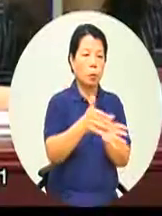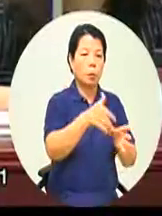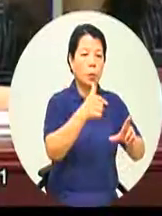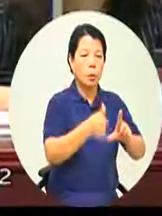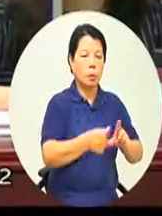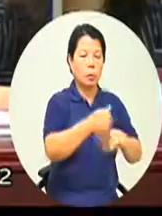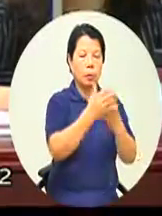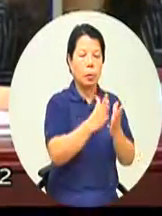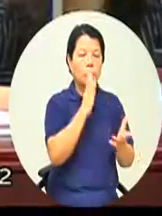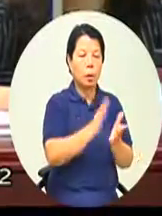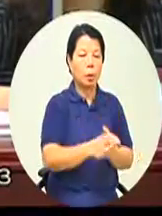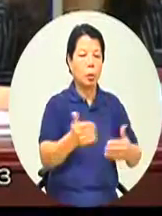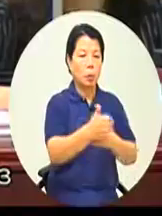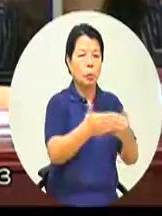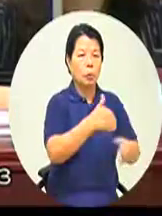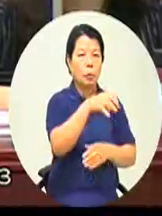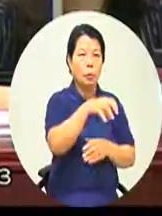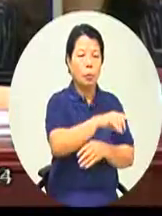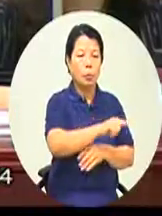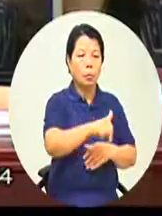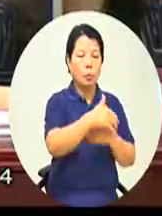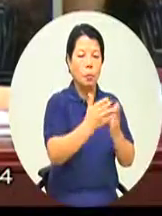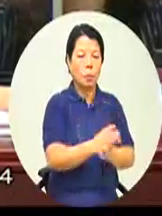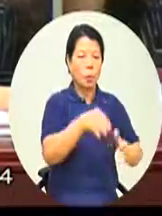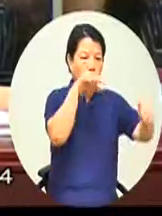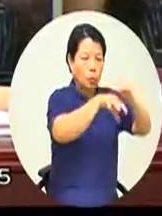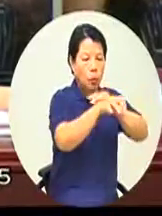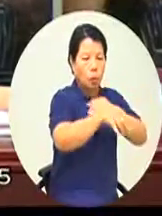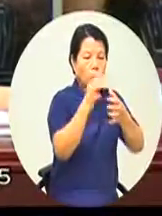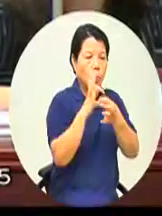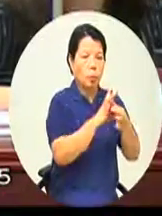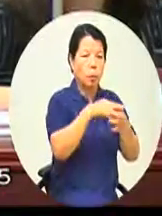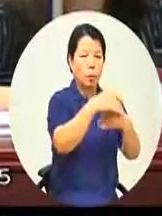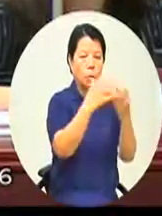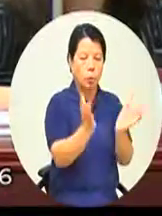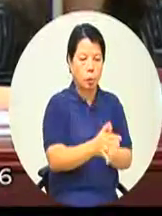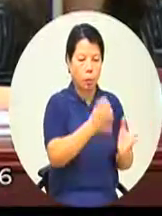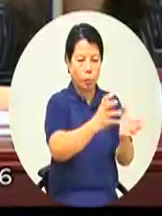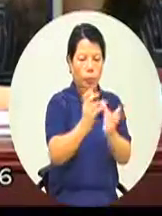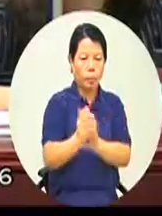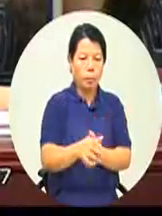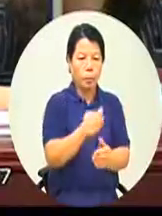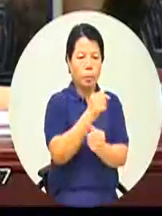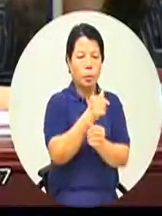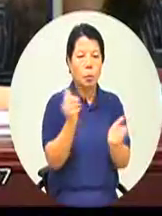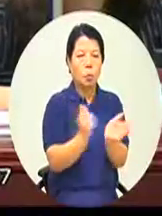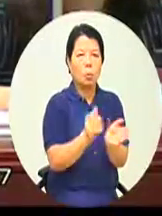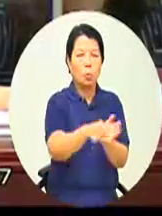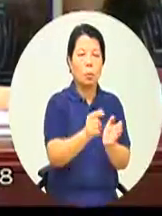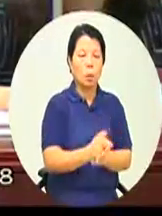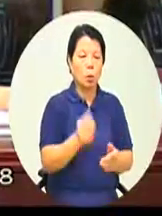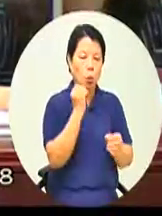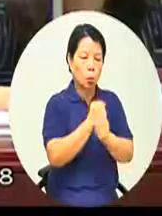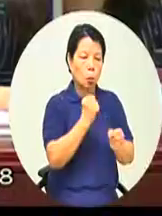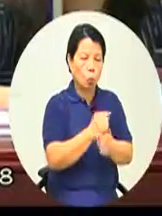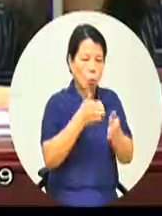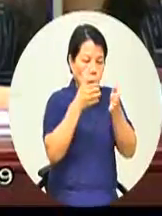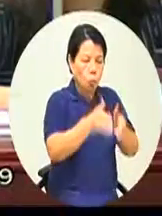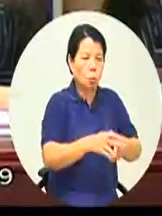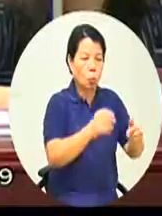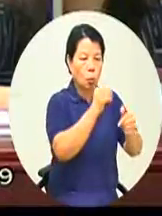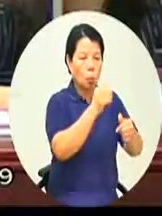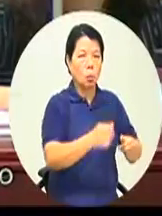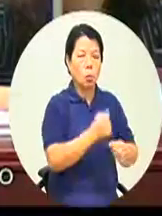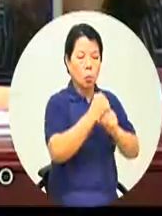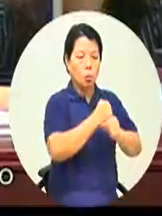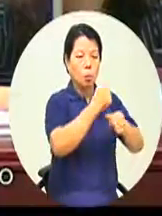设施还有相关的场馆也都陆陆续续完成，那相对的对博尔来讲，他一定会有一个完全不一